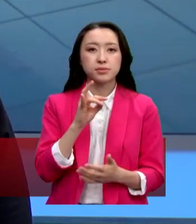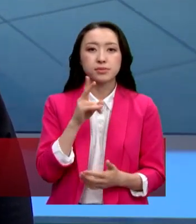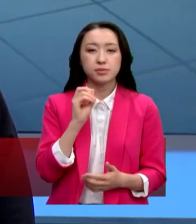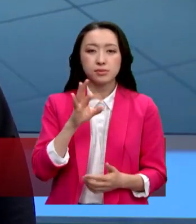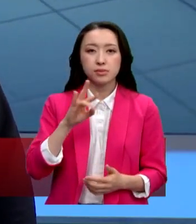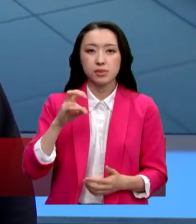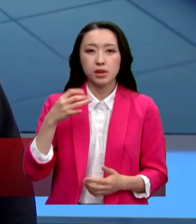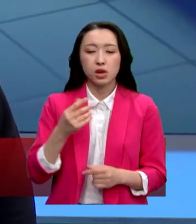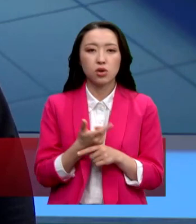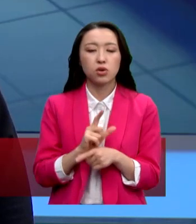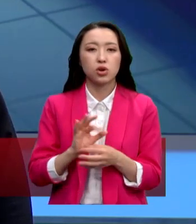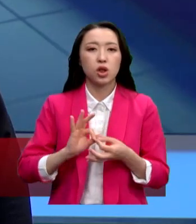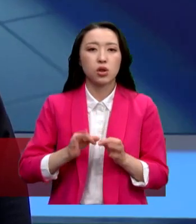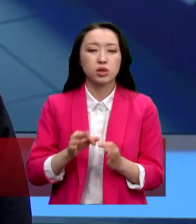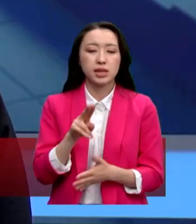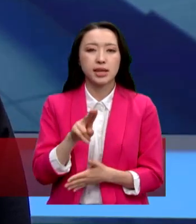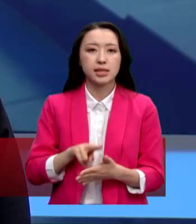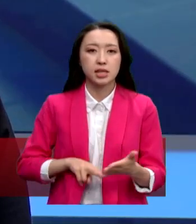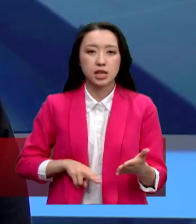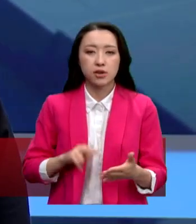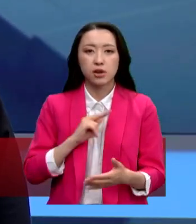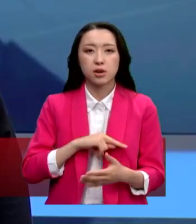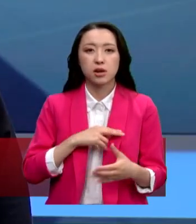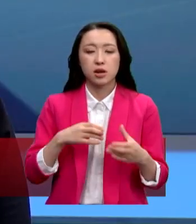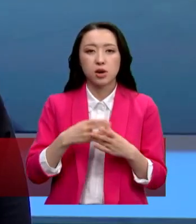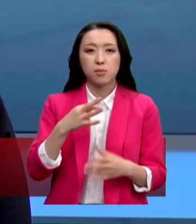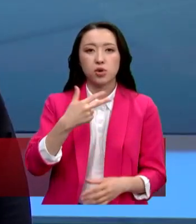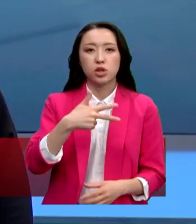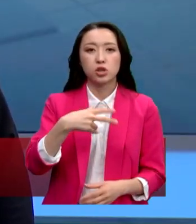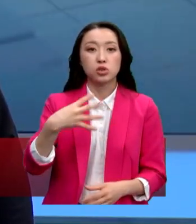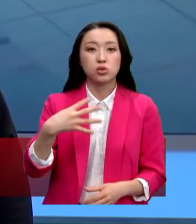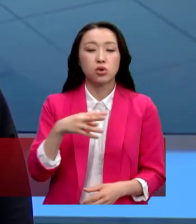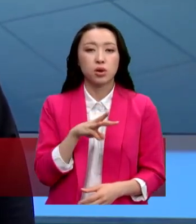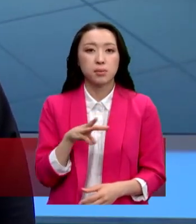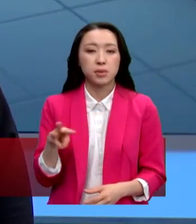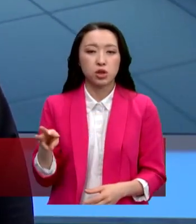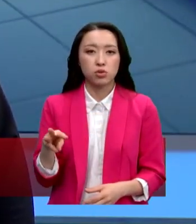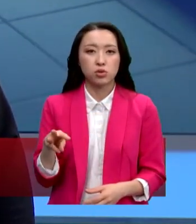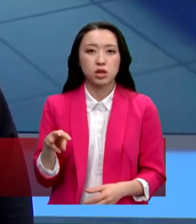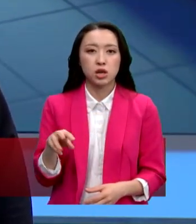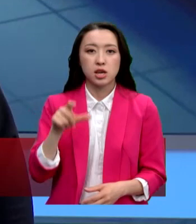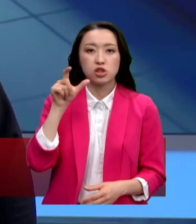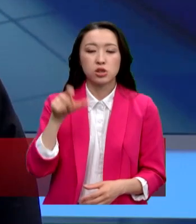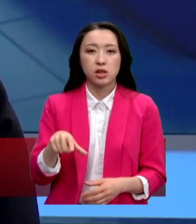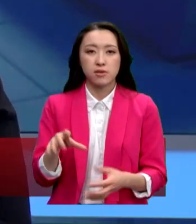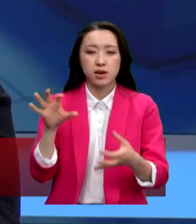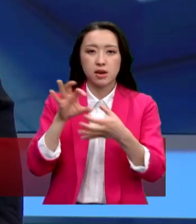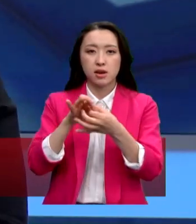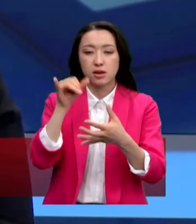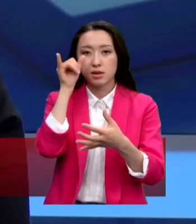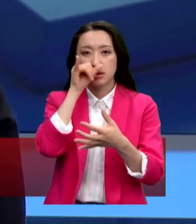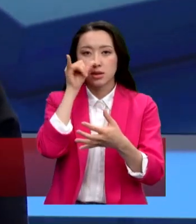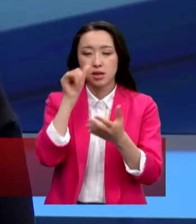потому что очень сложно зарегистрировать персонал. Там по 30-40 минут висит человек, чтобы там прикрепить